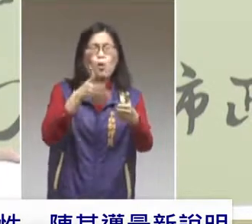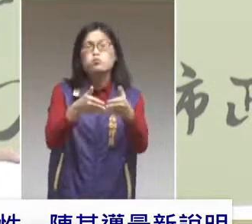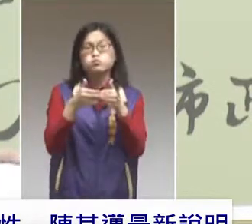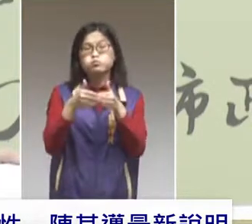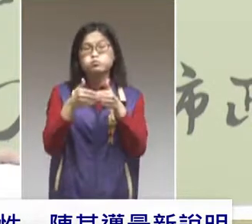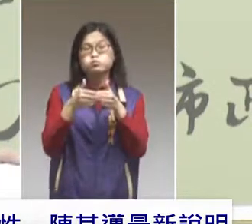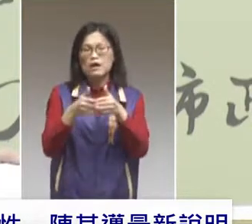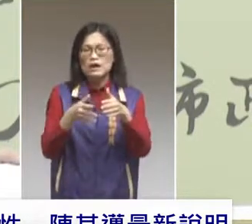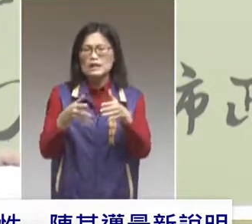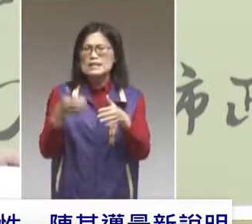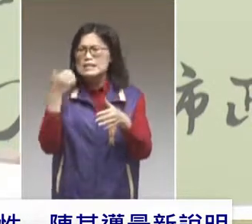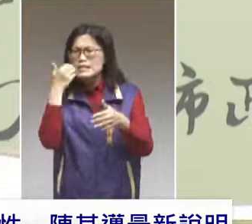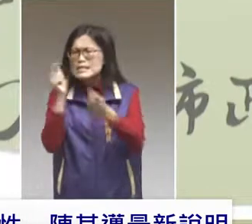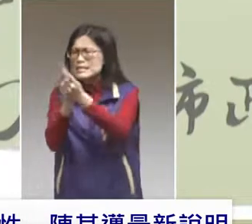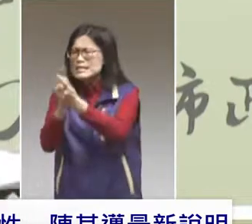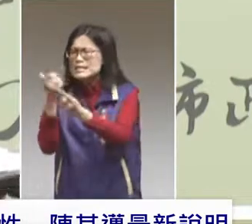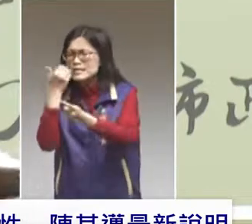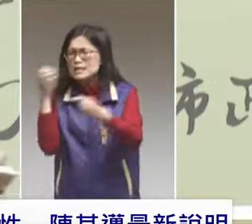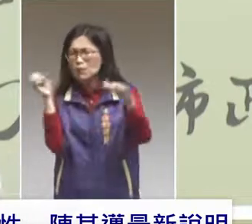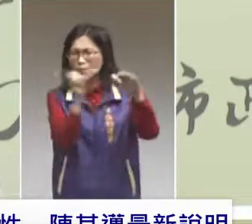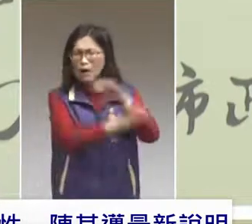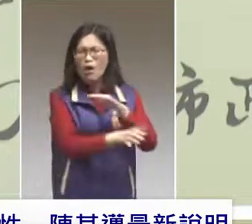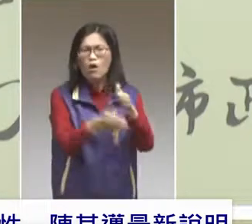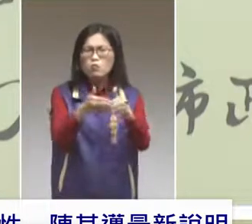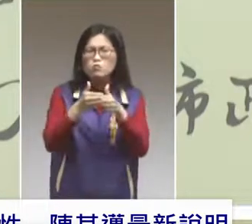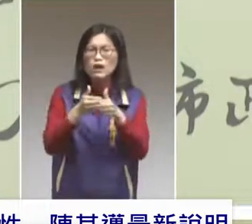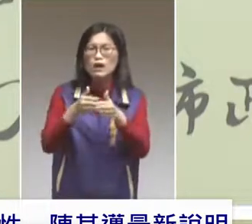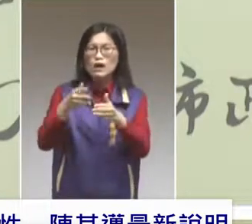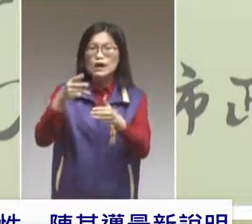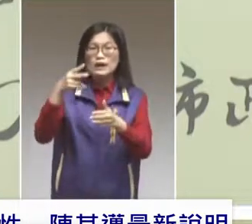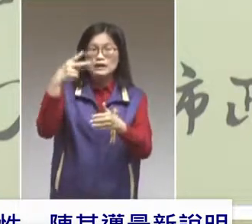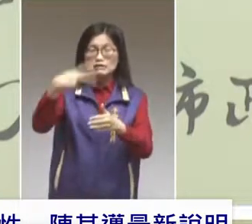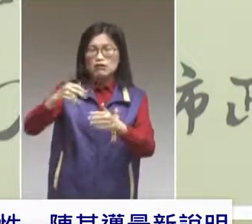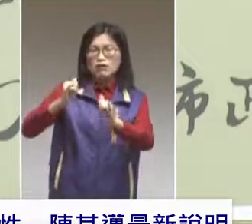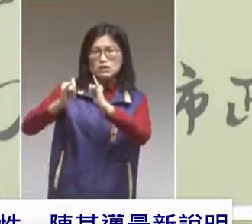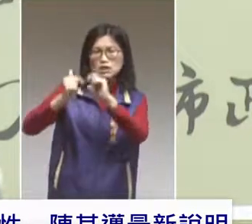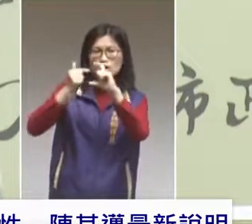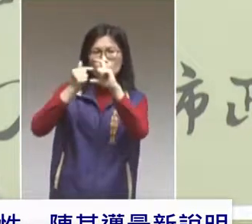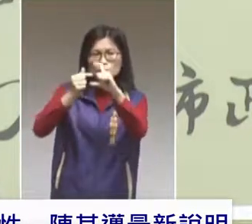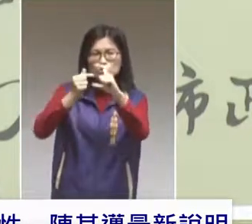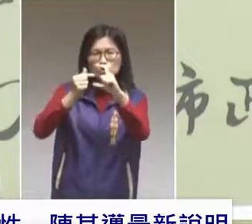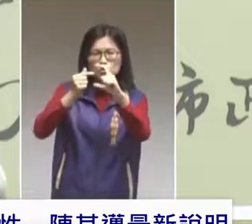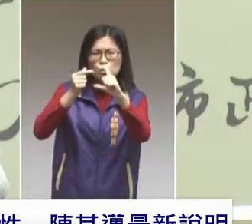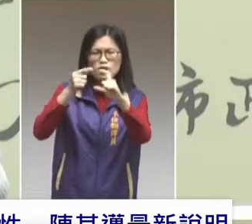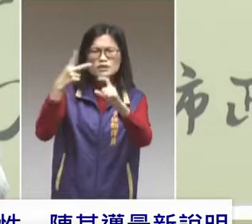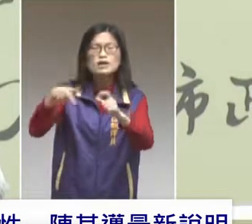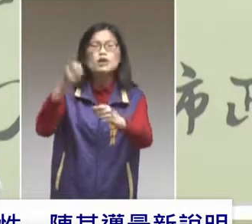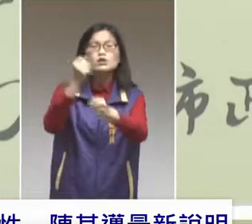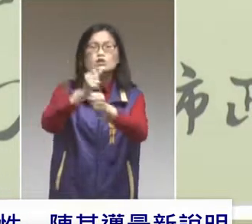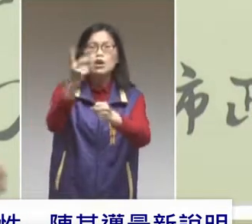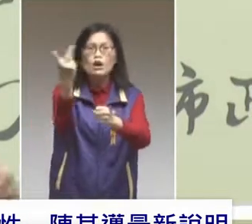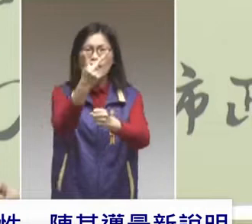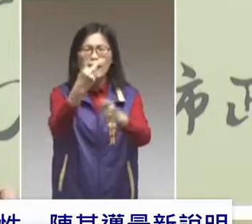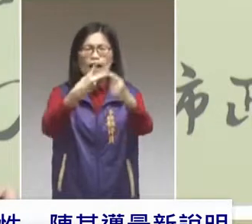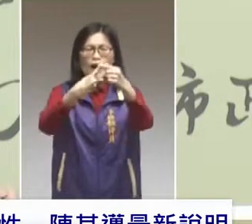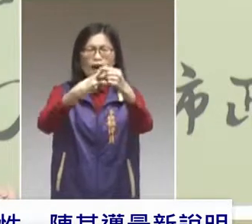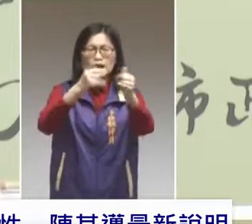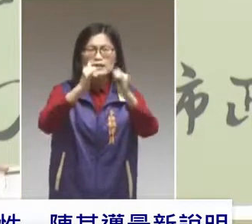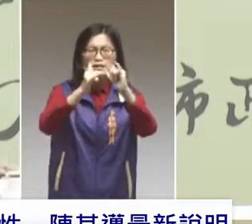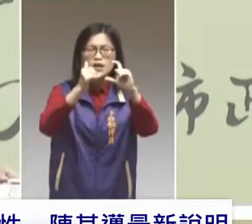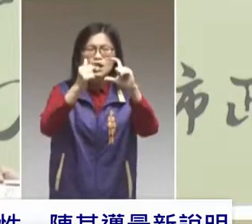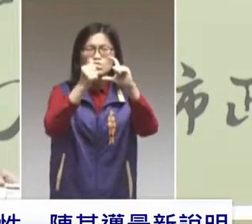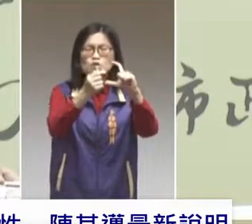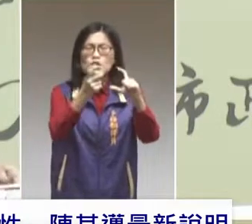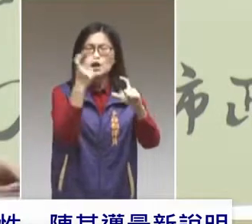它的这个部分，当然要透过疫调来框列可能的接触者。那二方面在社区，我们还是持续的有